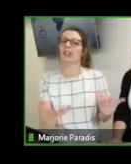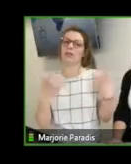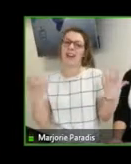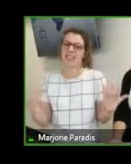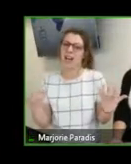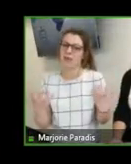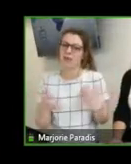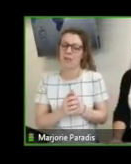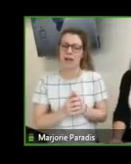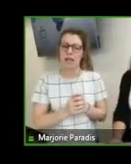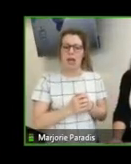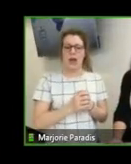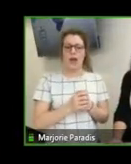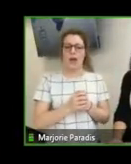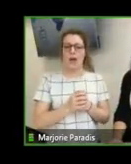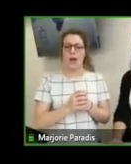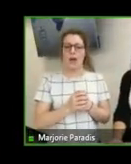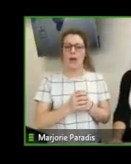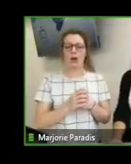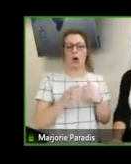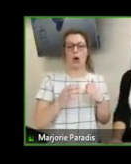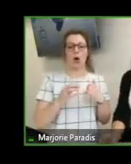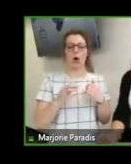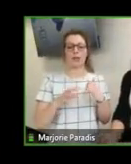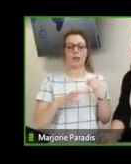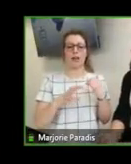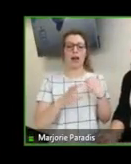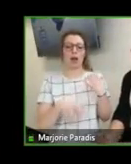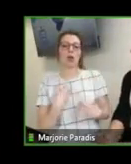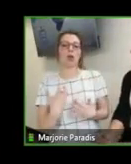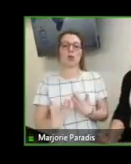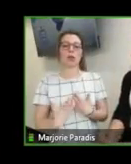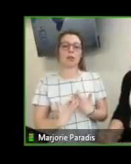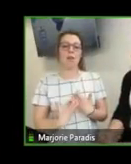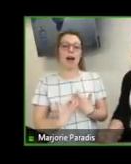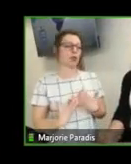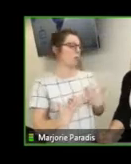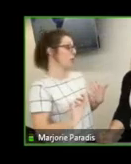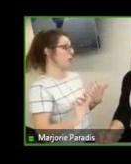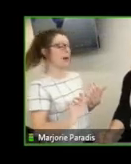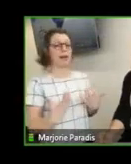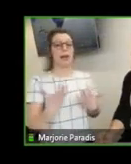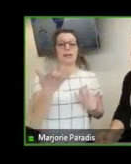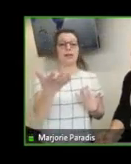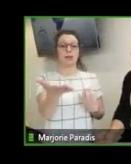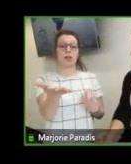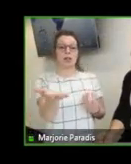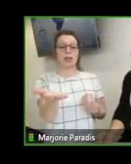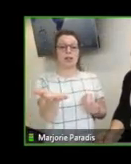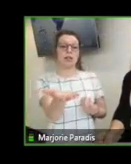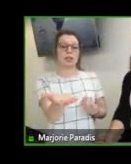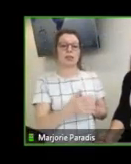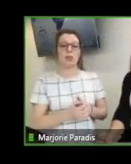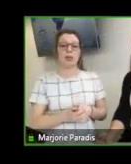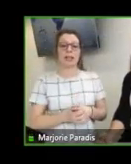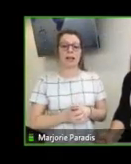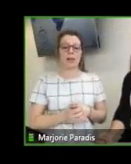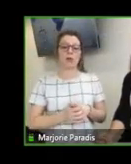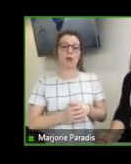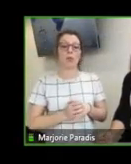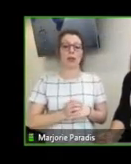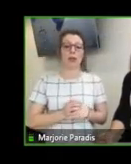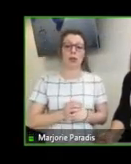des données spatiales, finalement. Donc, on réussit à reproduire une image. Puis, dans le cas qui est là, ça, c'est une capture